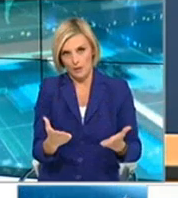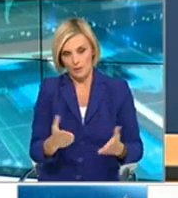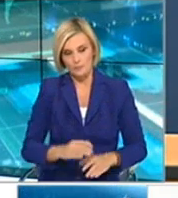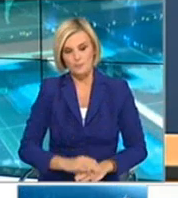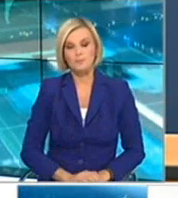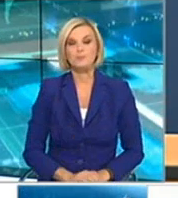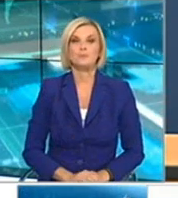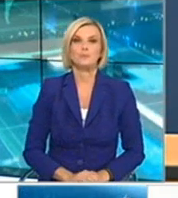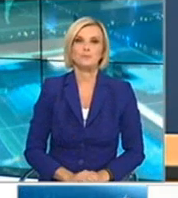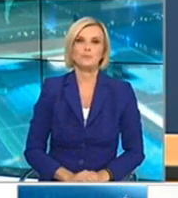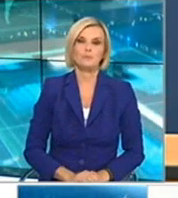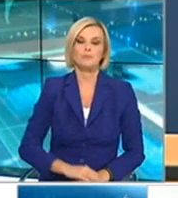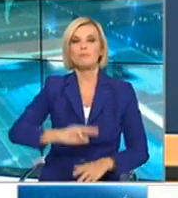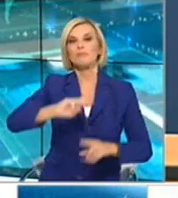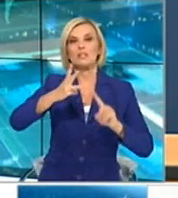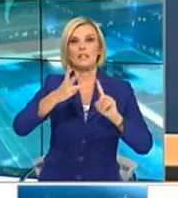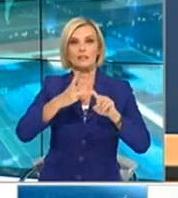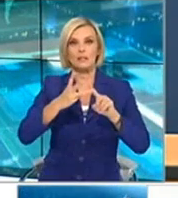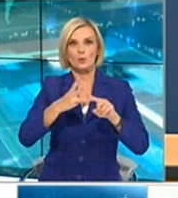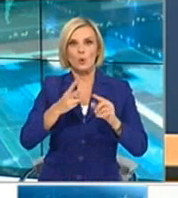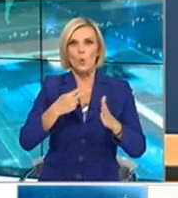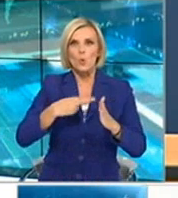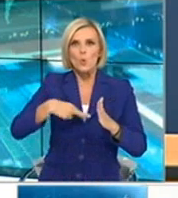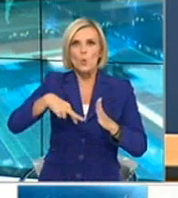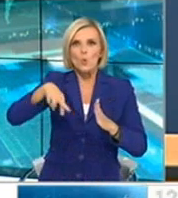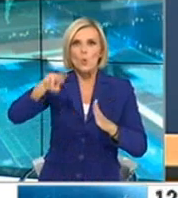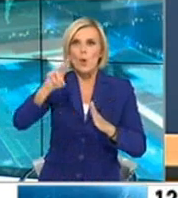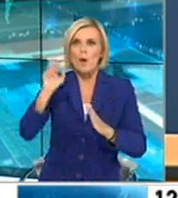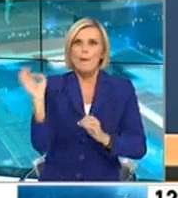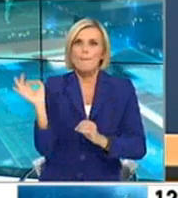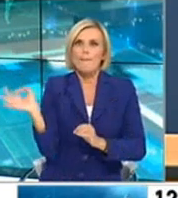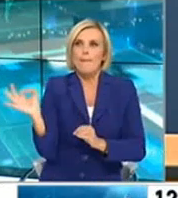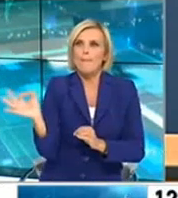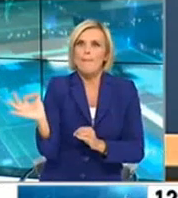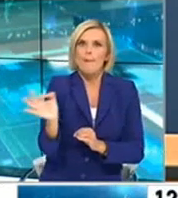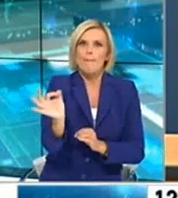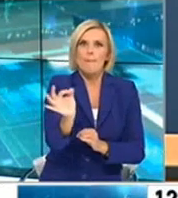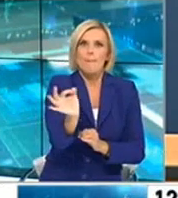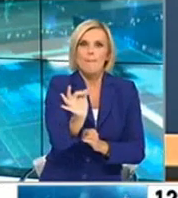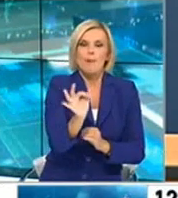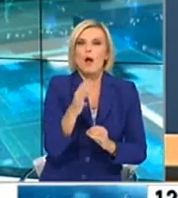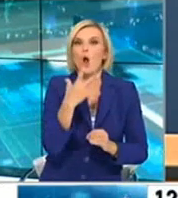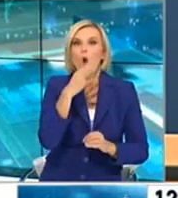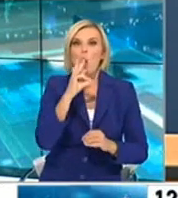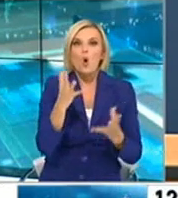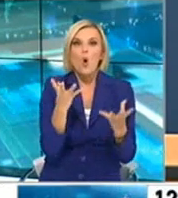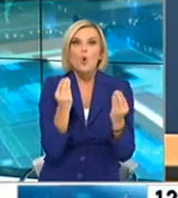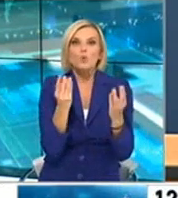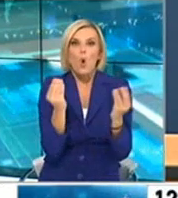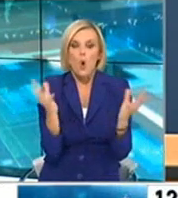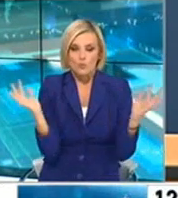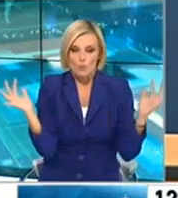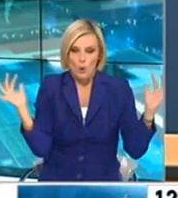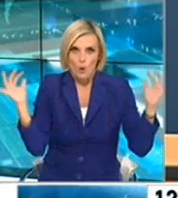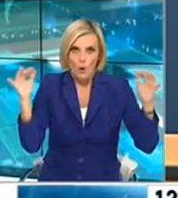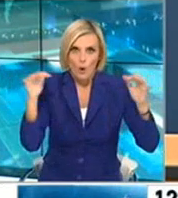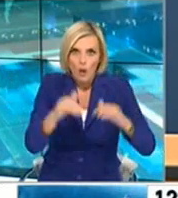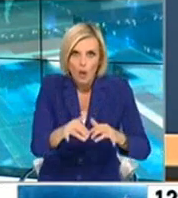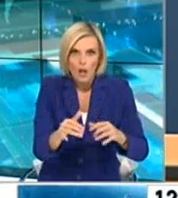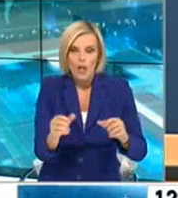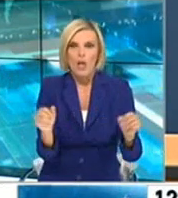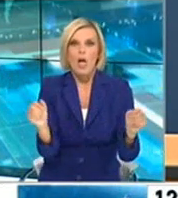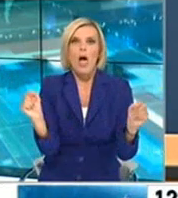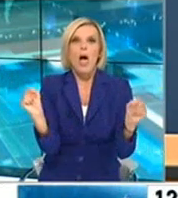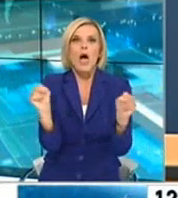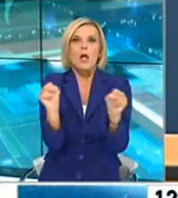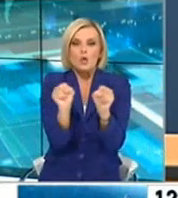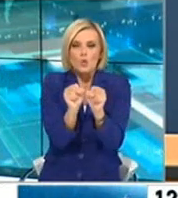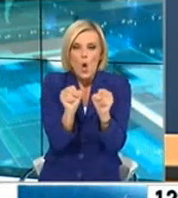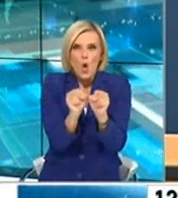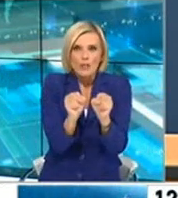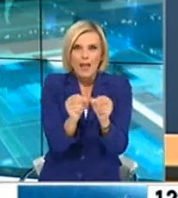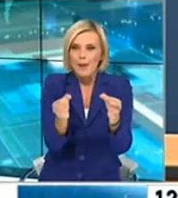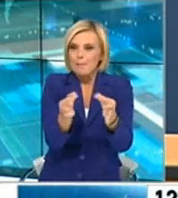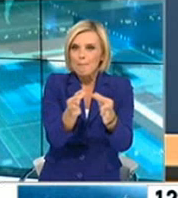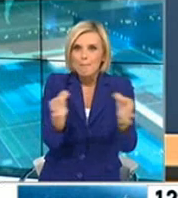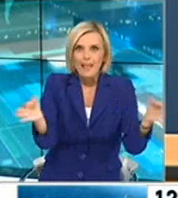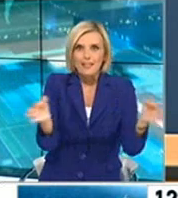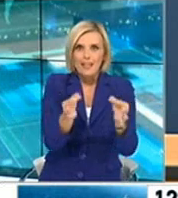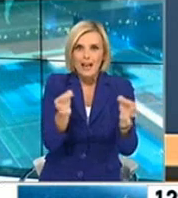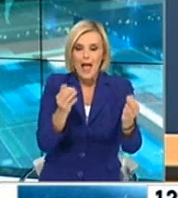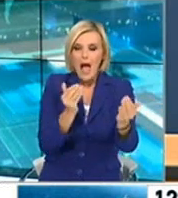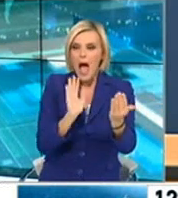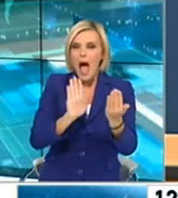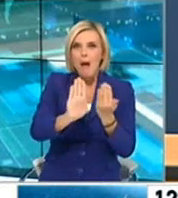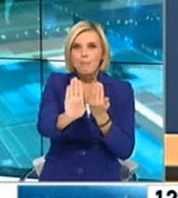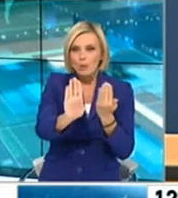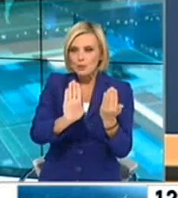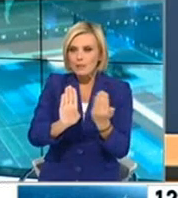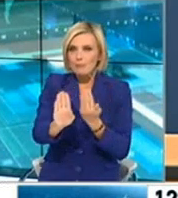Τρίτον, την αυξημένη μεταδοτικότητα του ιού σε συνθήκες στενού συγχρονισμού, όπου δεν τηρούνται τα μέτρα απόστασης, όπου δεν τηρούνται